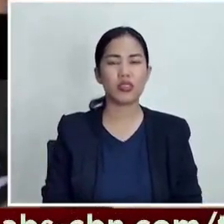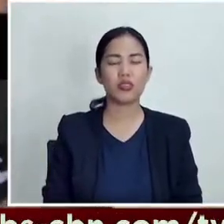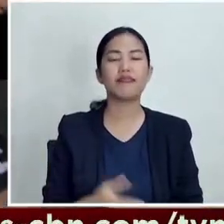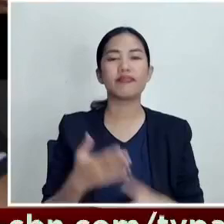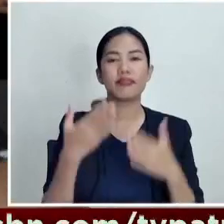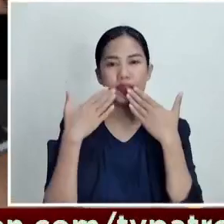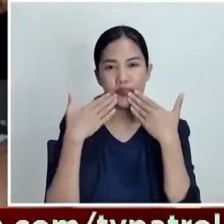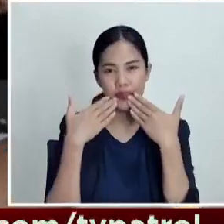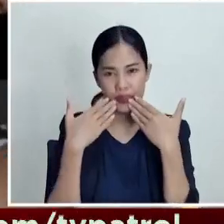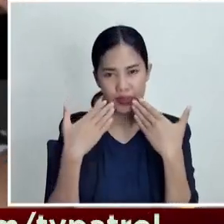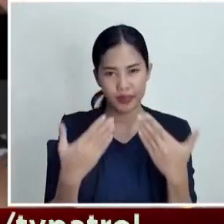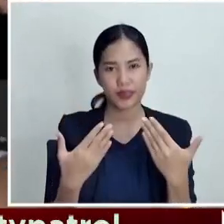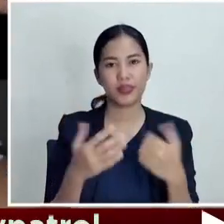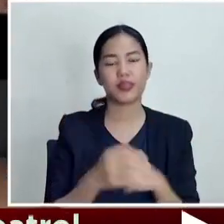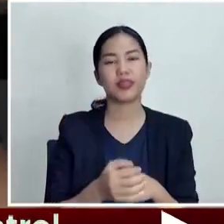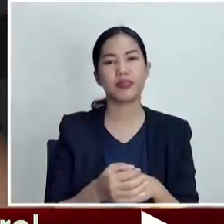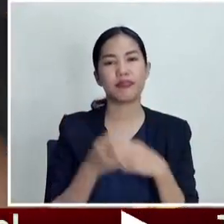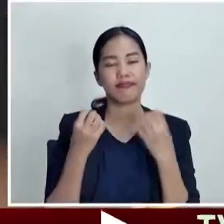ma'am. Salamat sa inyo.